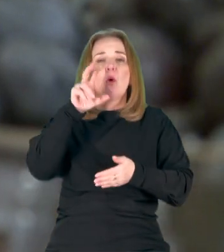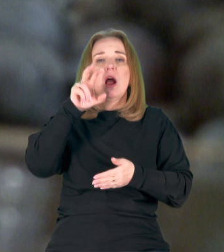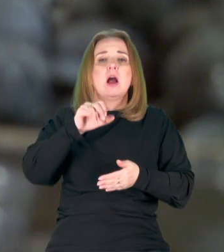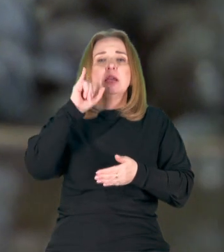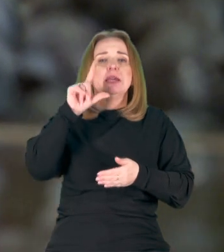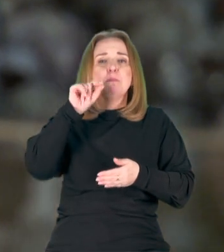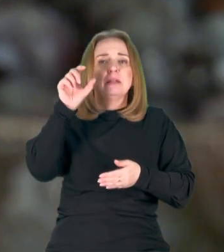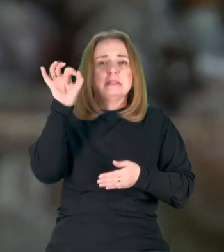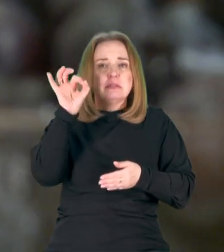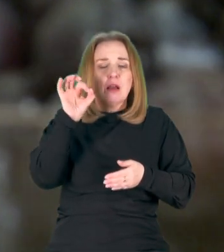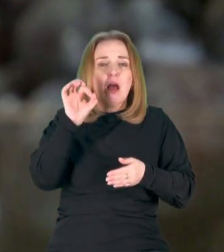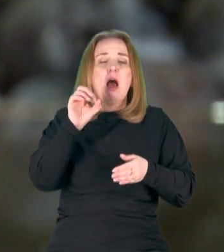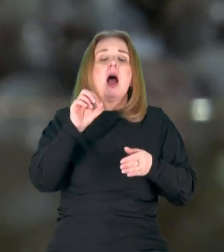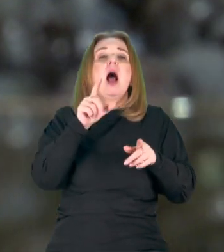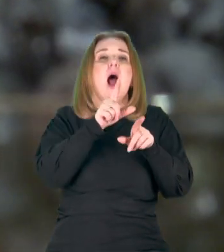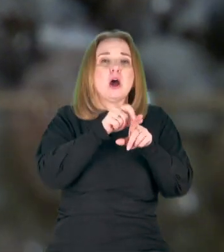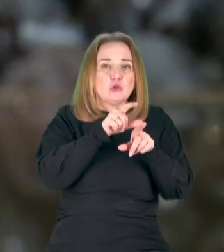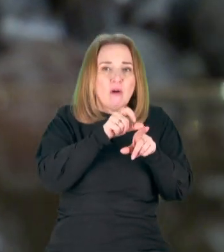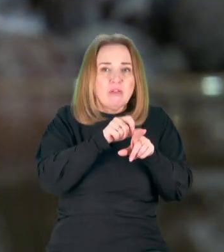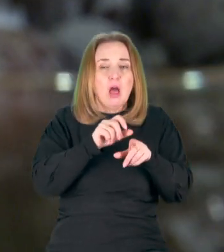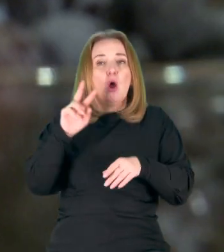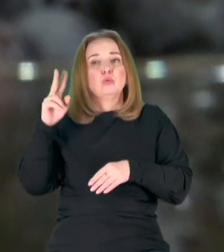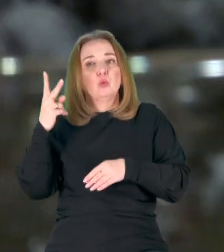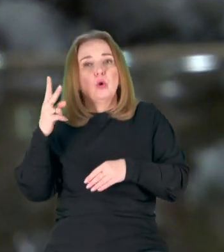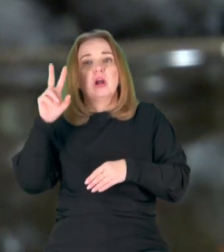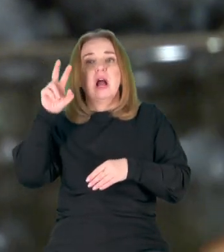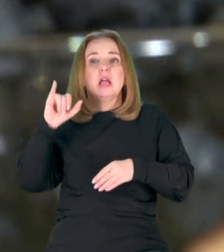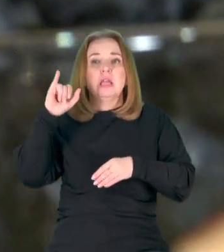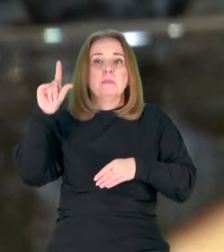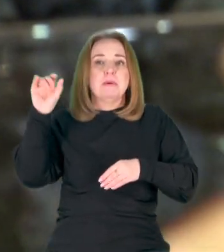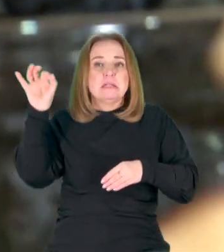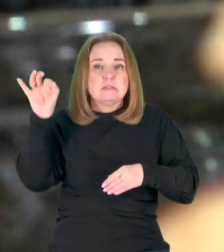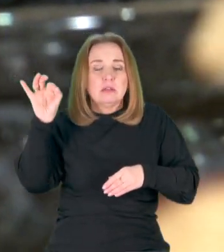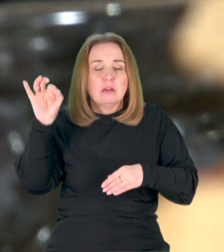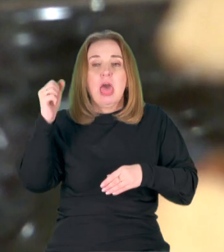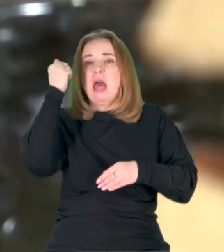Porównajmy sobie na przykład chipsy ziemniaczane i chipsy jabłkowe.